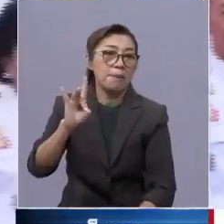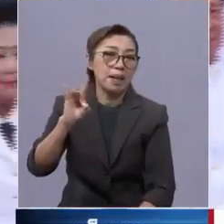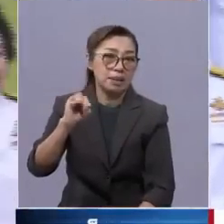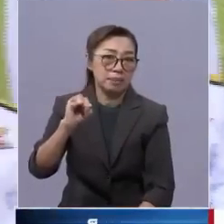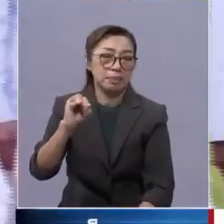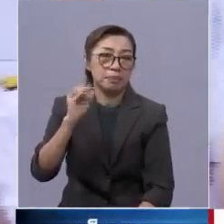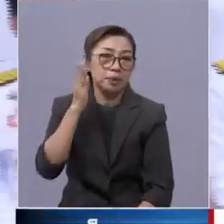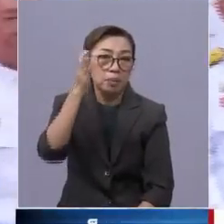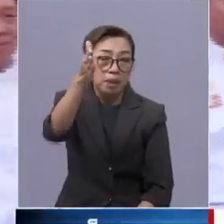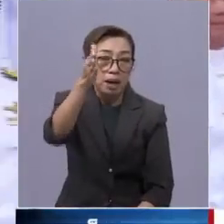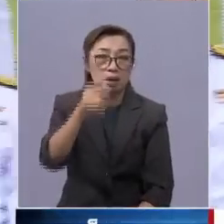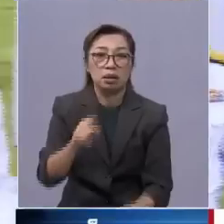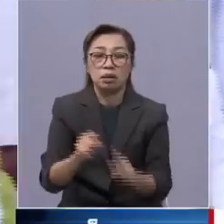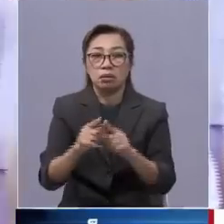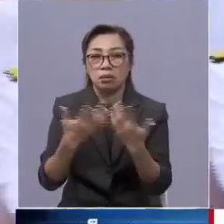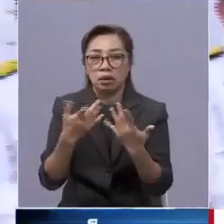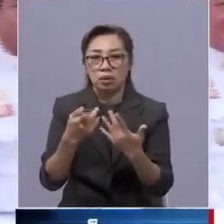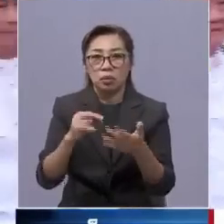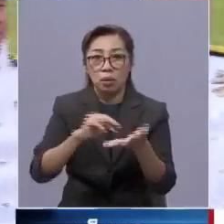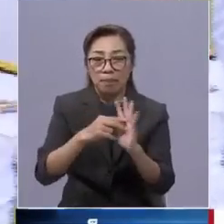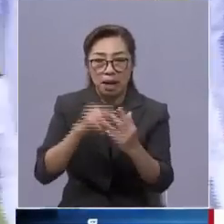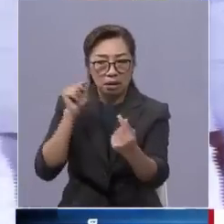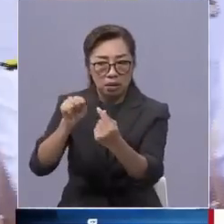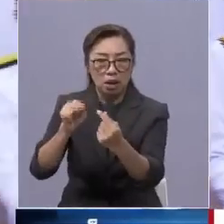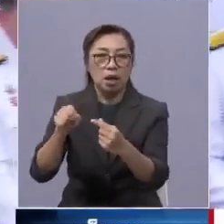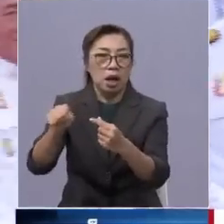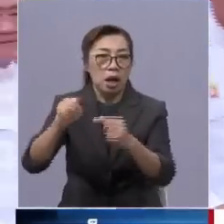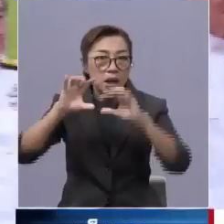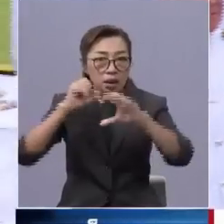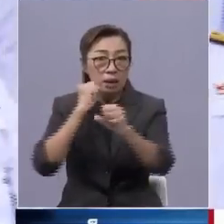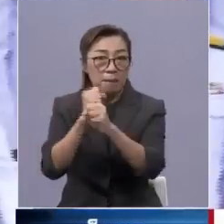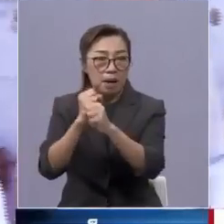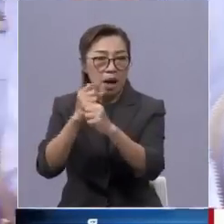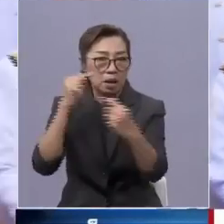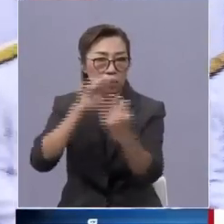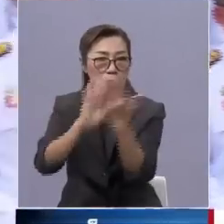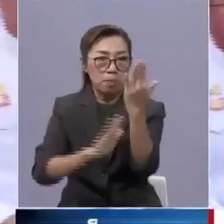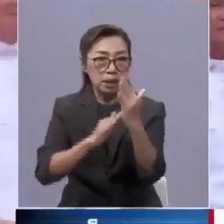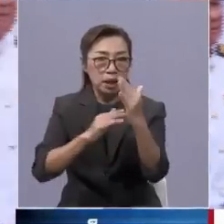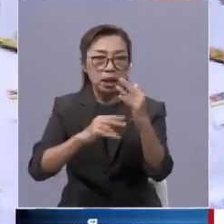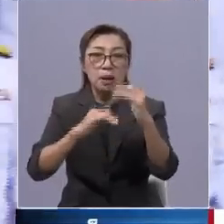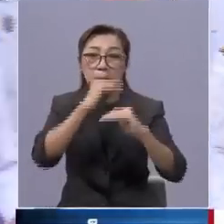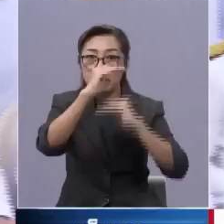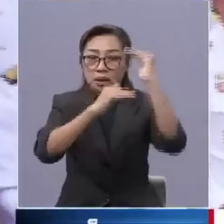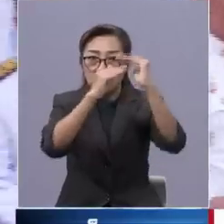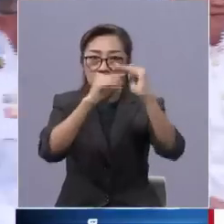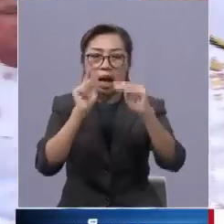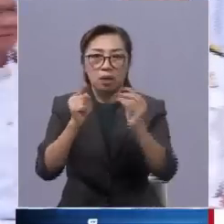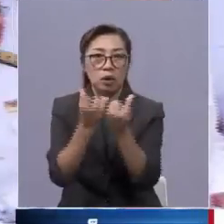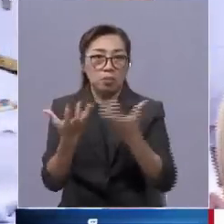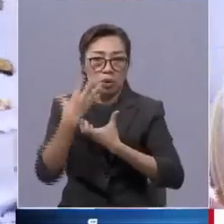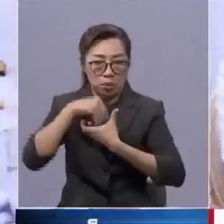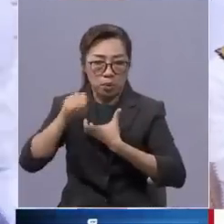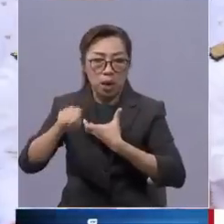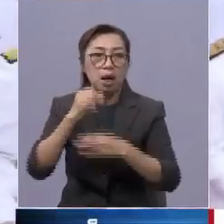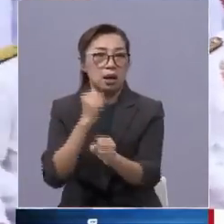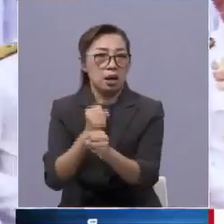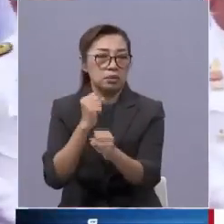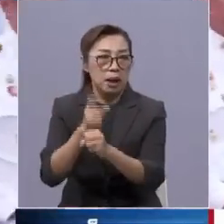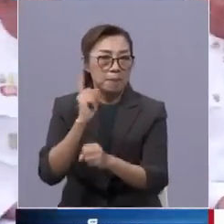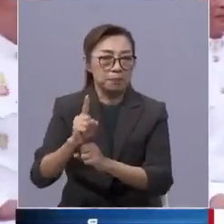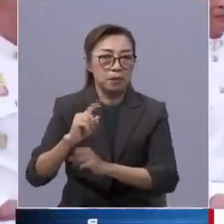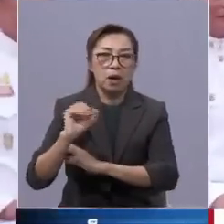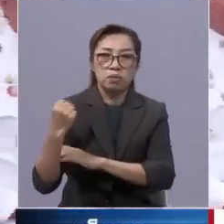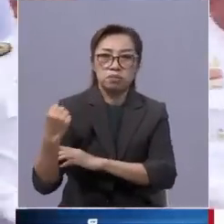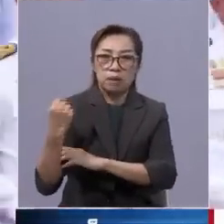2580ฮะกำหนดให้การทำงานมุ่งพัฒนาประเทศยึดหลักธรรมาภิบาลเน้นหนักไปที่ความมั่นคงความสามาร